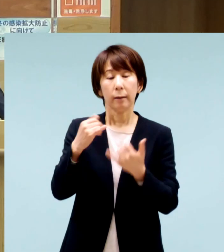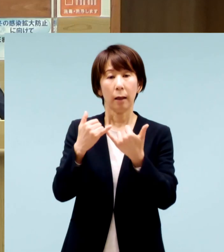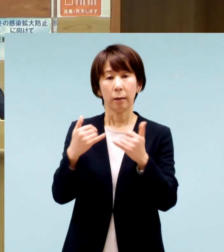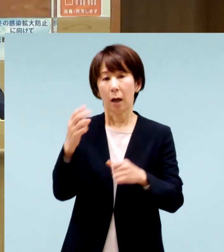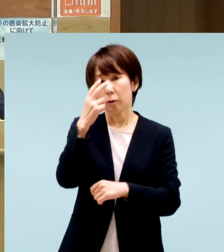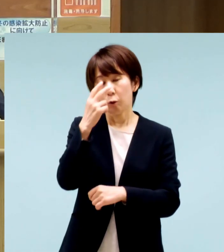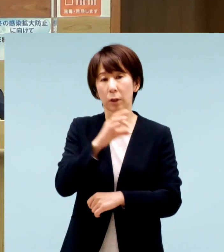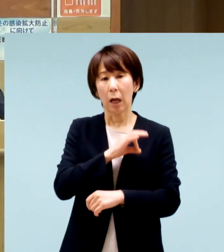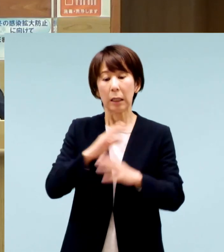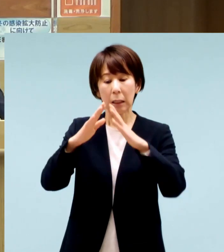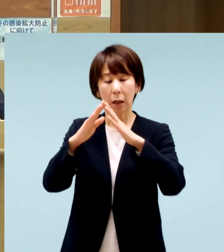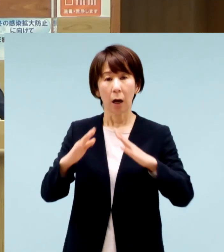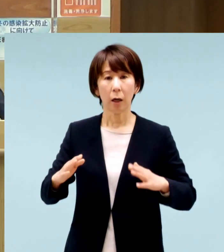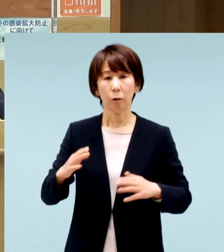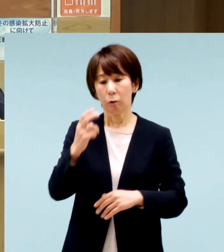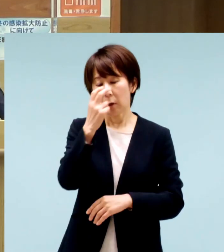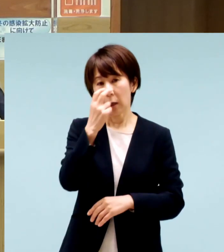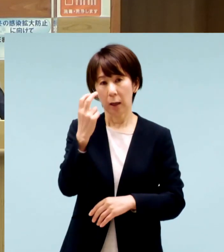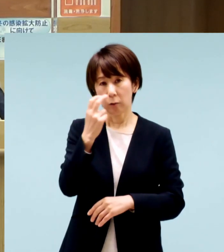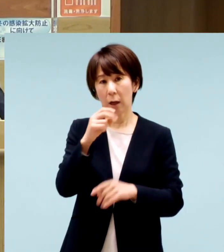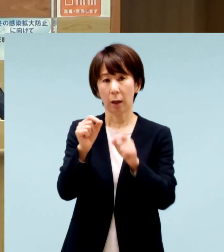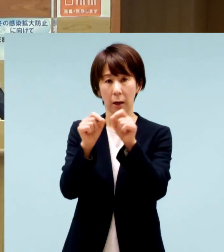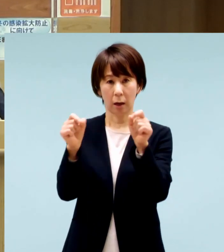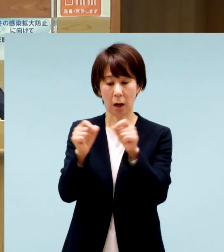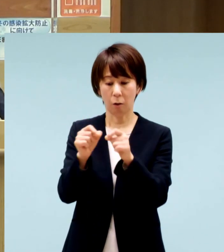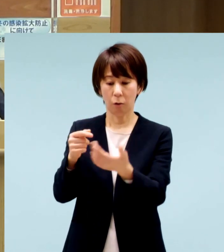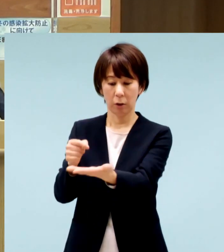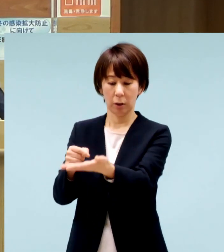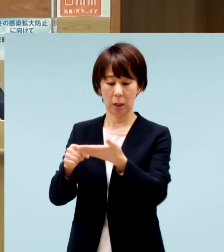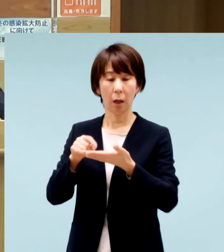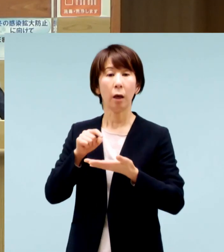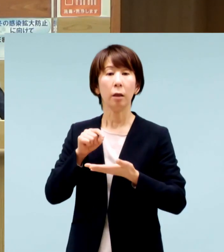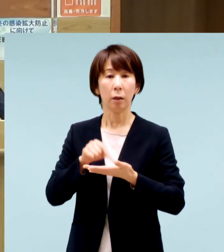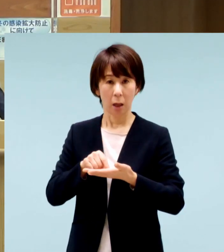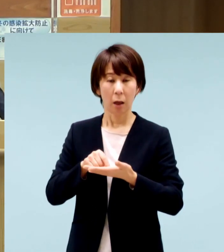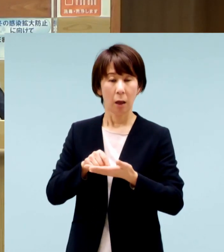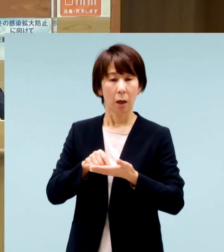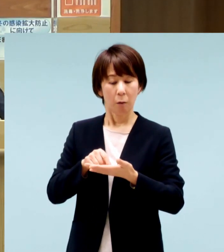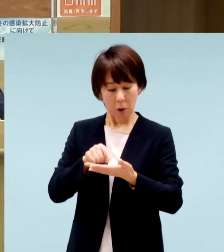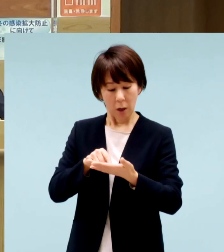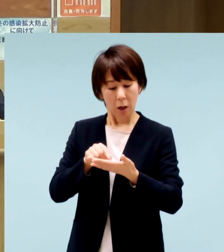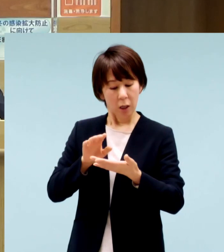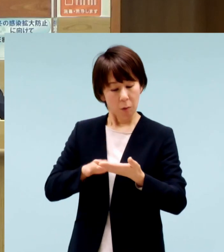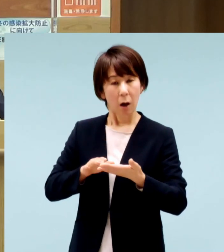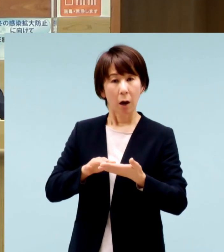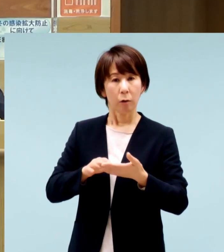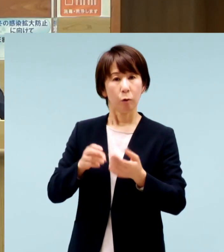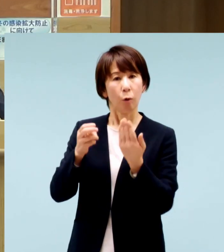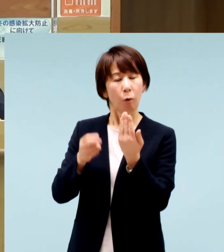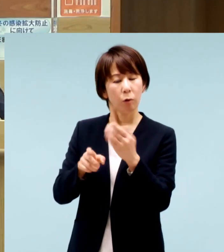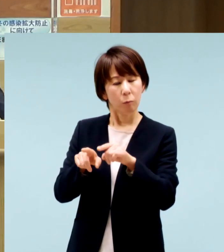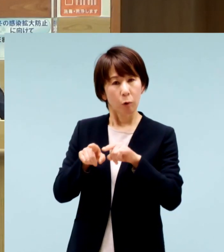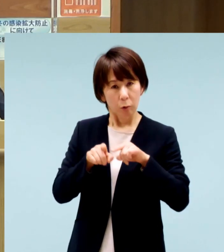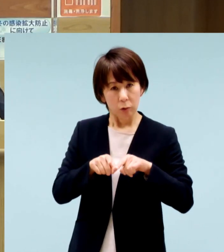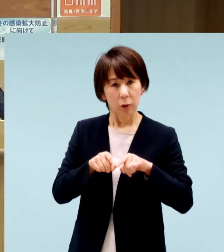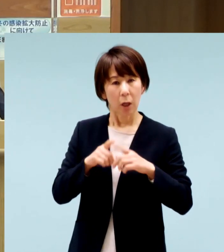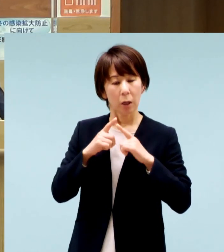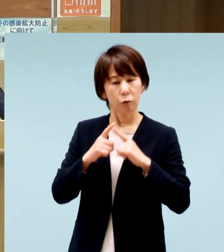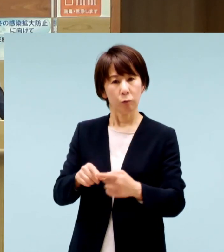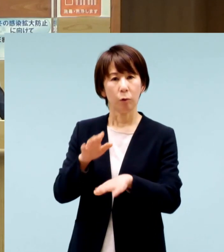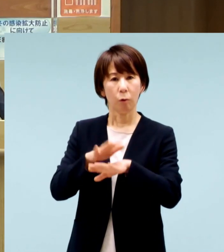果、調査結果、まあ、これを踏まえまして、現在関係法令に基づいて処分の検討を進めさせていただいています